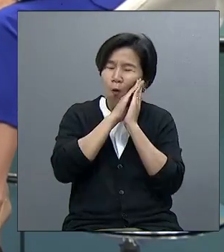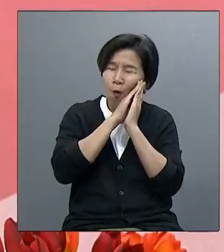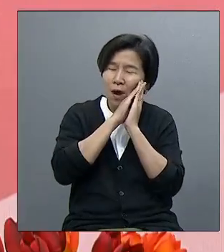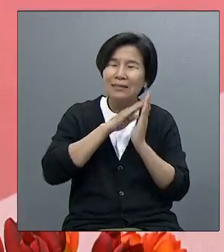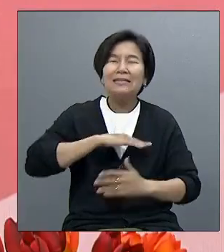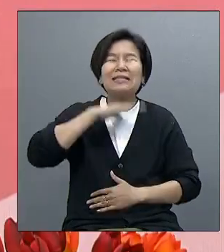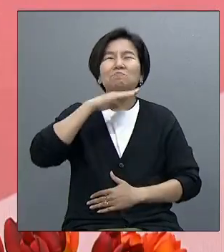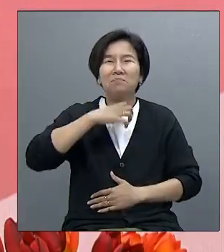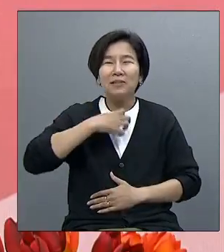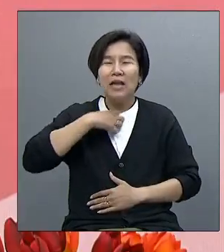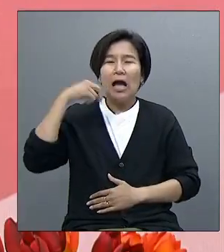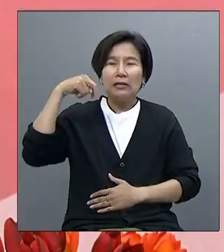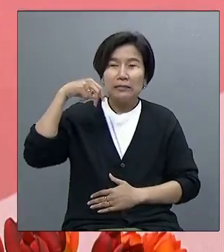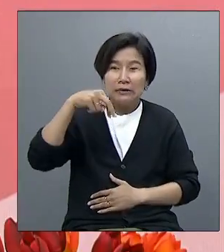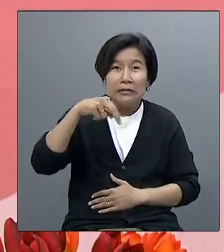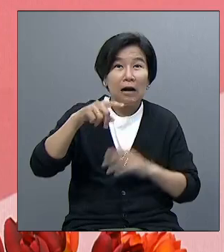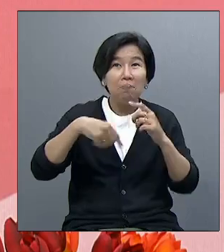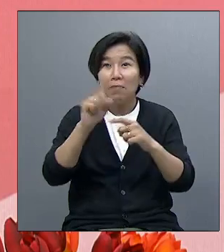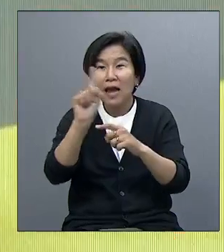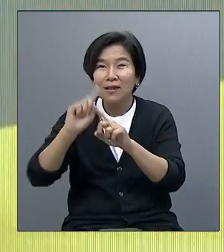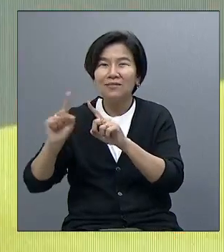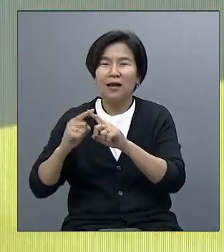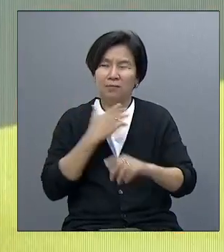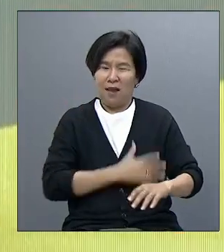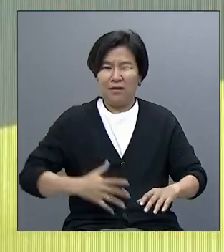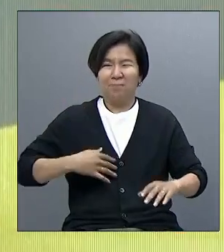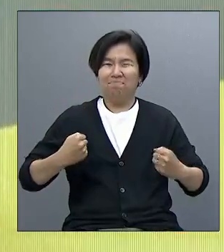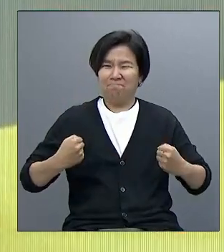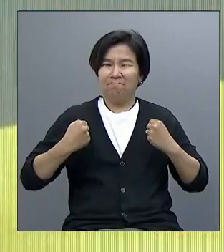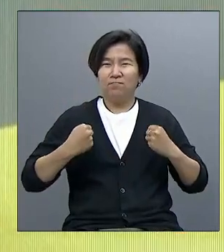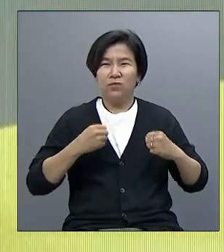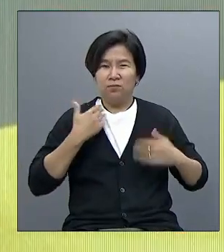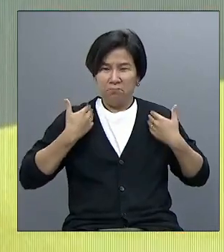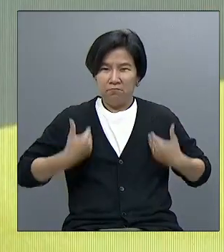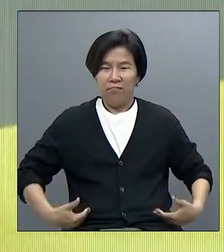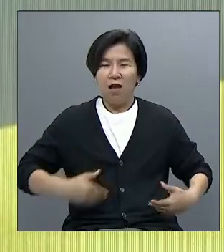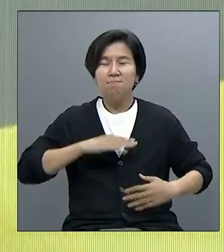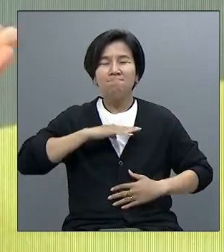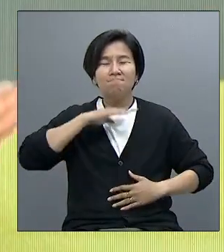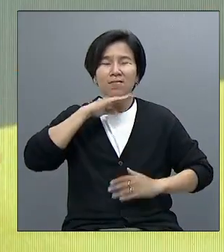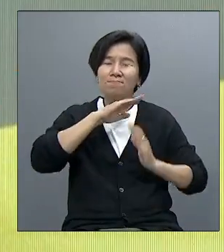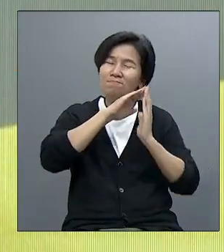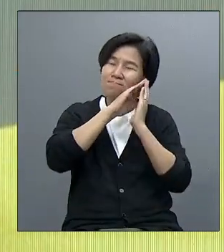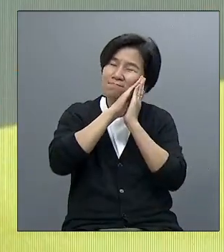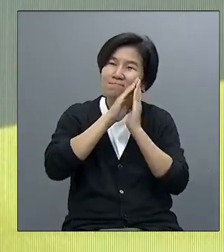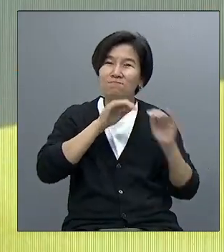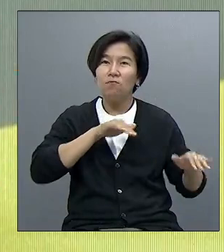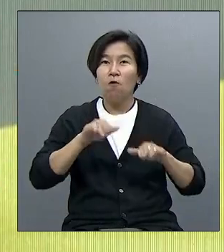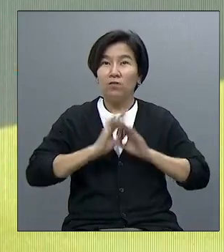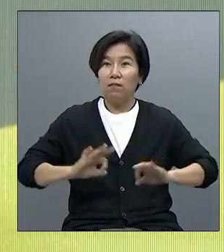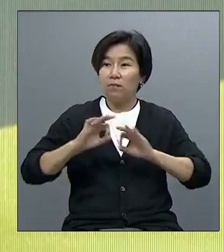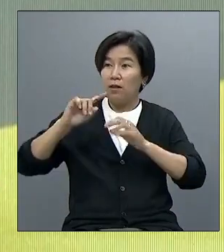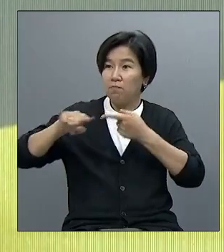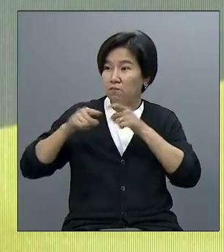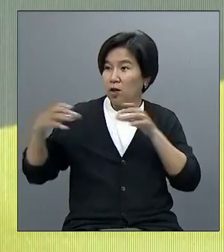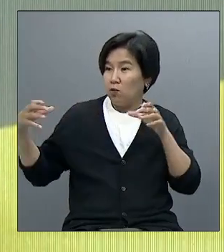งยังไงต้องนอนให้พอร่างกายต้องพร้อมนะ ค่ะบอกว่าการท่องเที่ยวเป็นสิ่งที่สำคัญแต่สิ่งที่สำคัญไปกว่านั้นก็คือเพื่อนร่วมทางของเรานั่